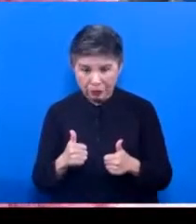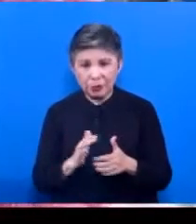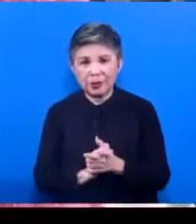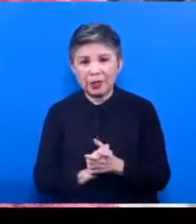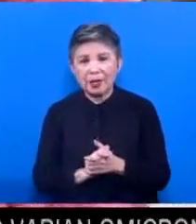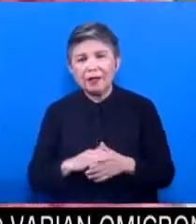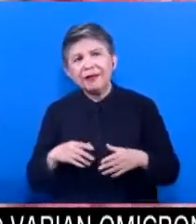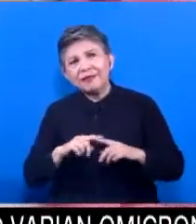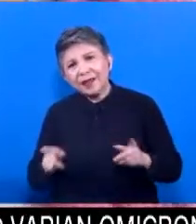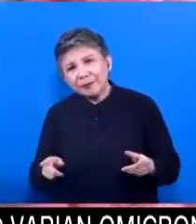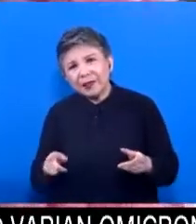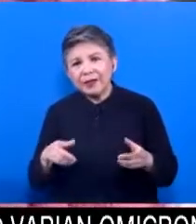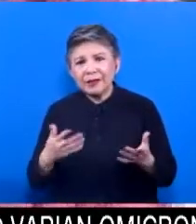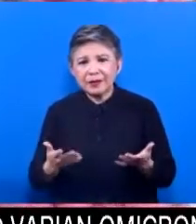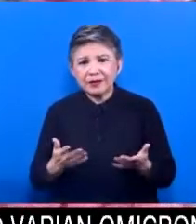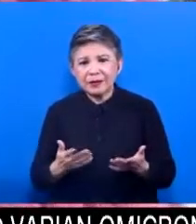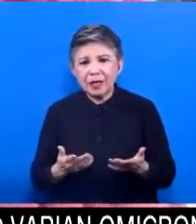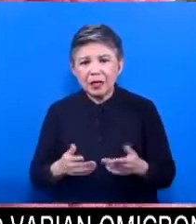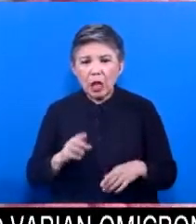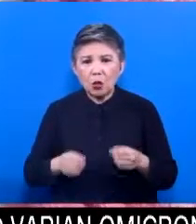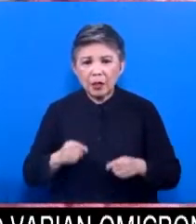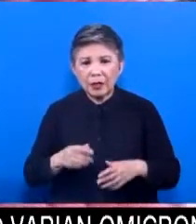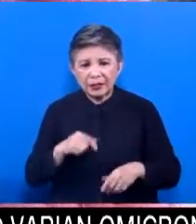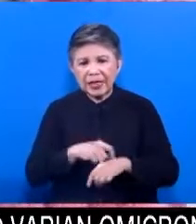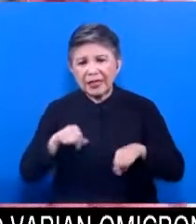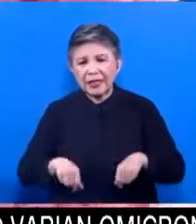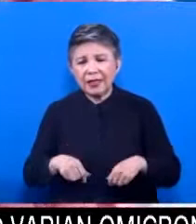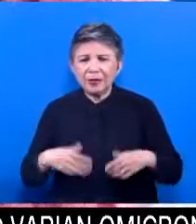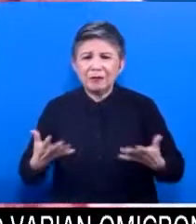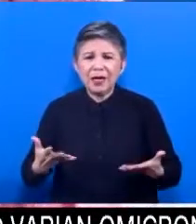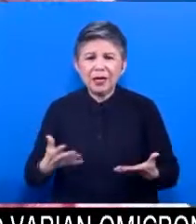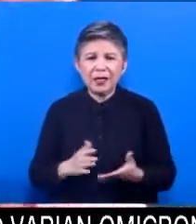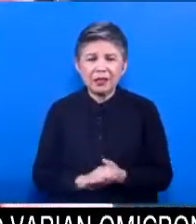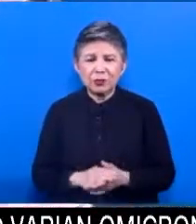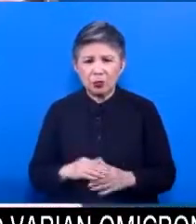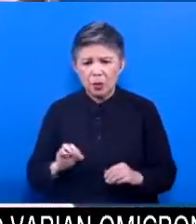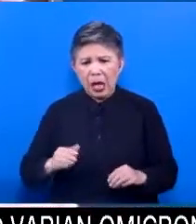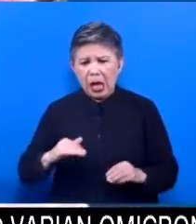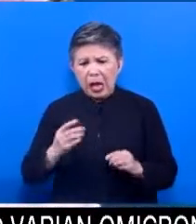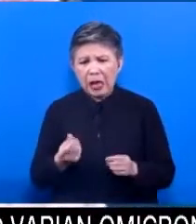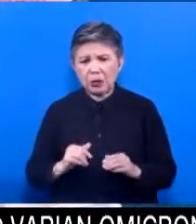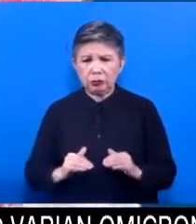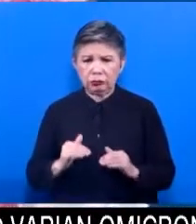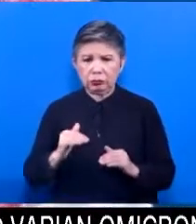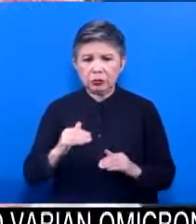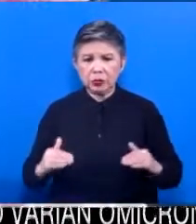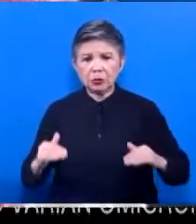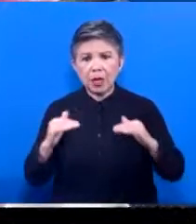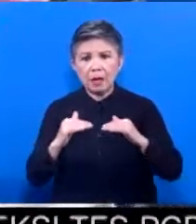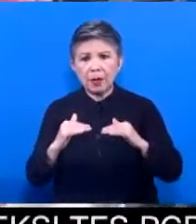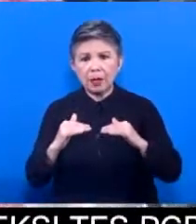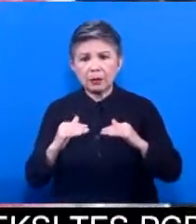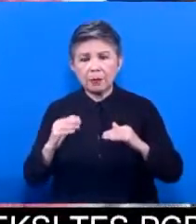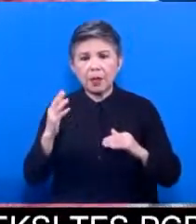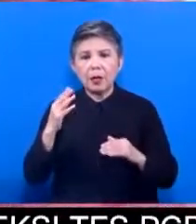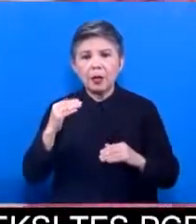dihilangin. Cuman ya kalau udah waktunya hilang ya gimana tuh. Ya kalau harganya seimbang ini mah yang minyak